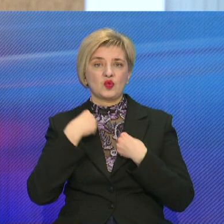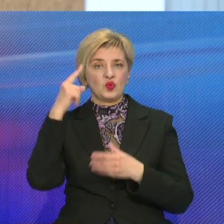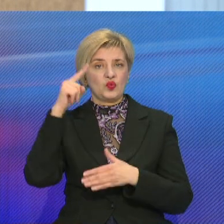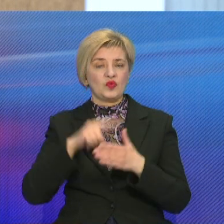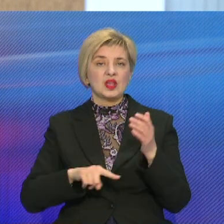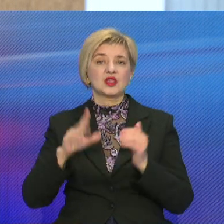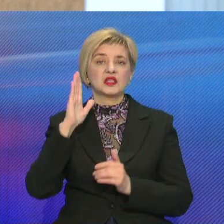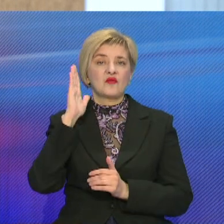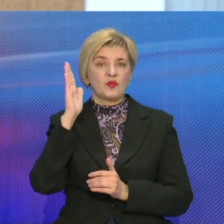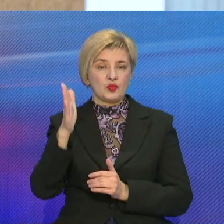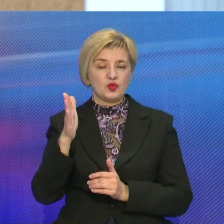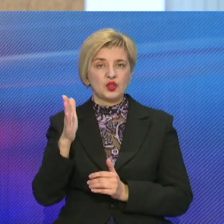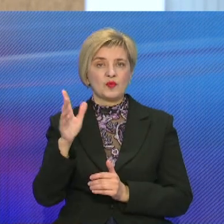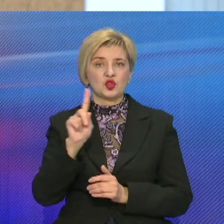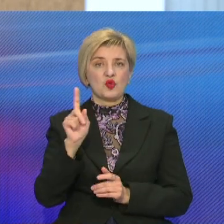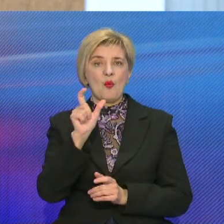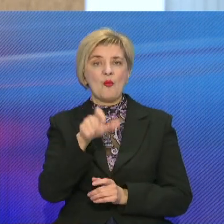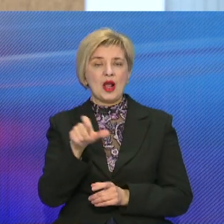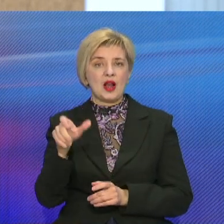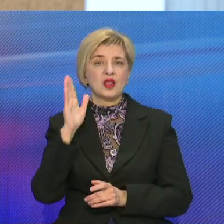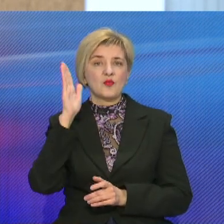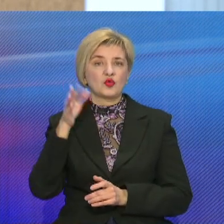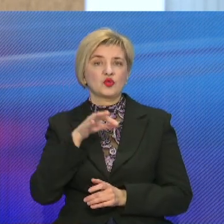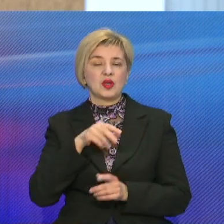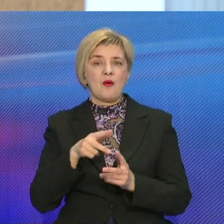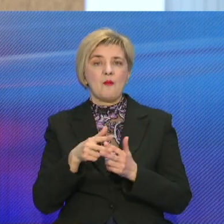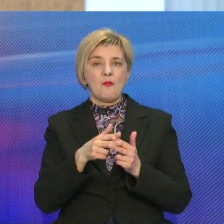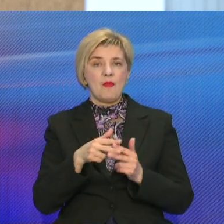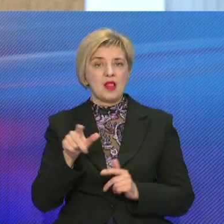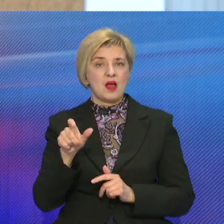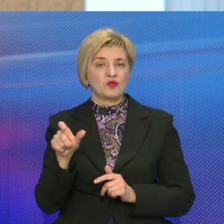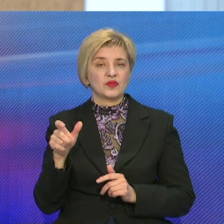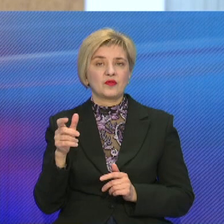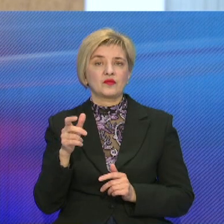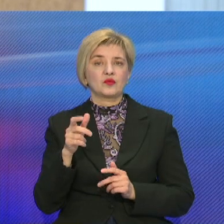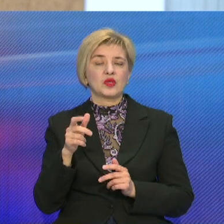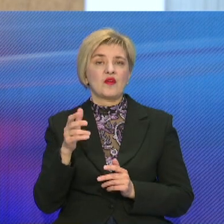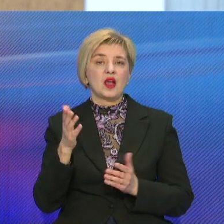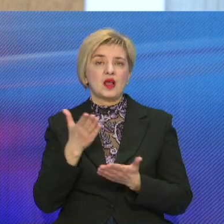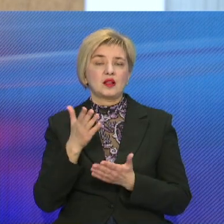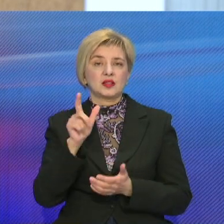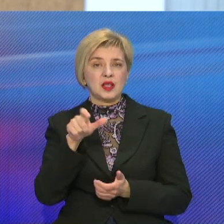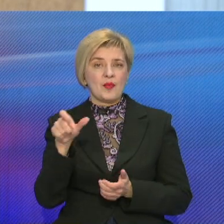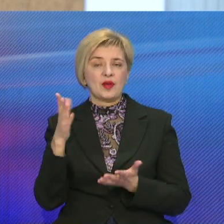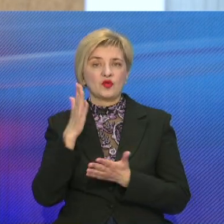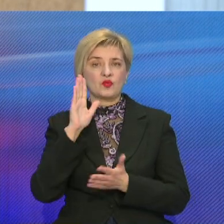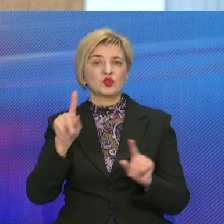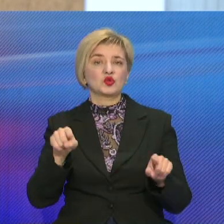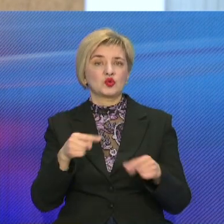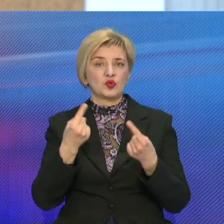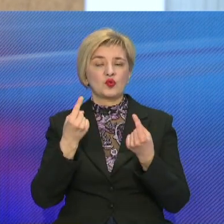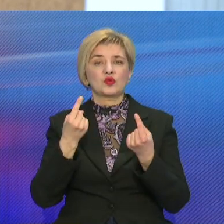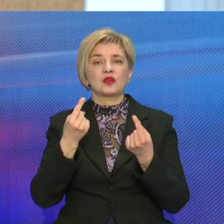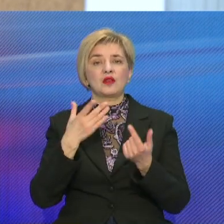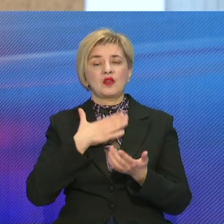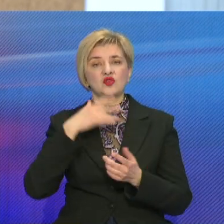нашем будущем, то, что поколение будущих белорусов, тем ребятам, которым строить и развивать наше государство, оно сознательное, оно